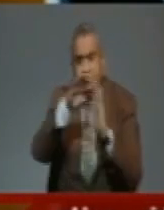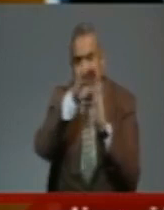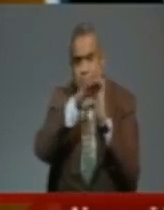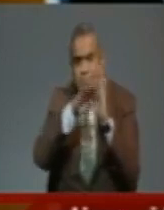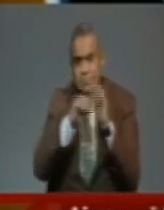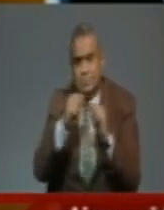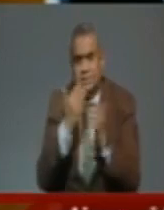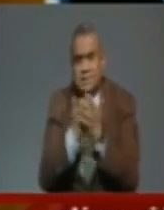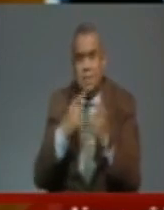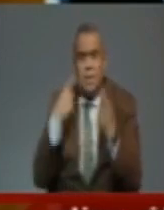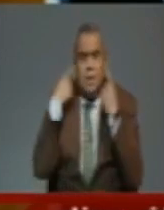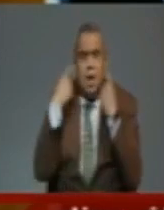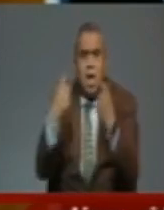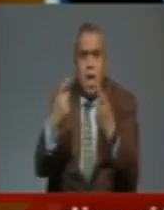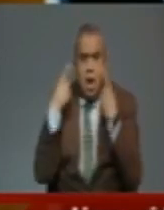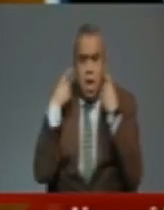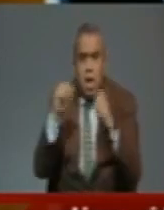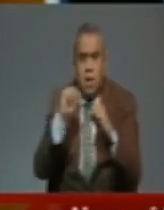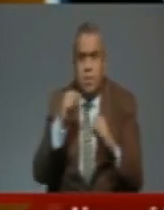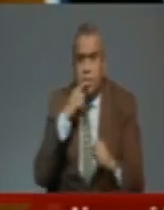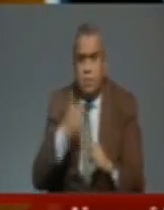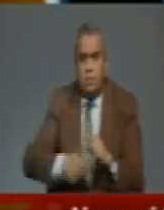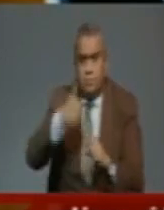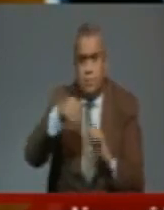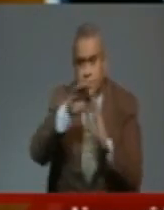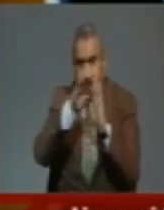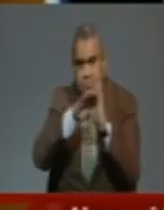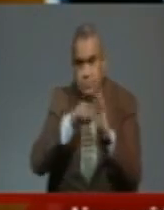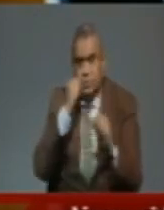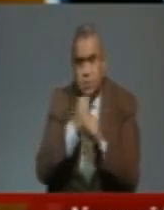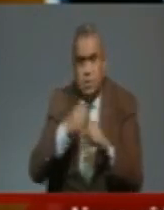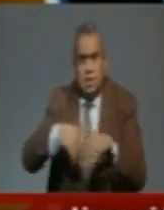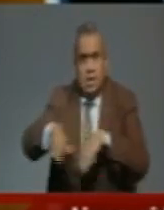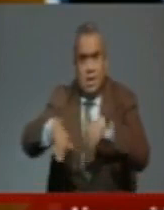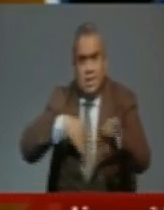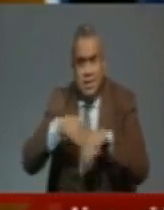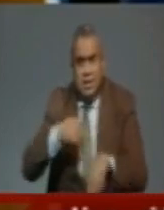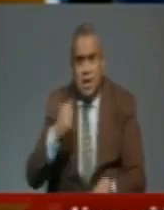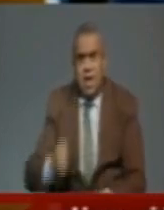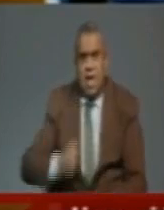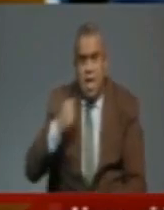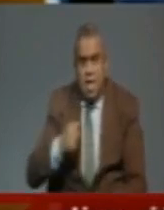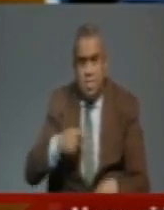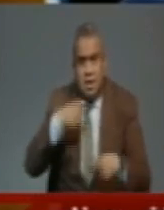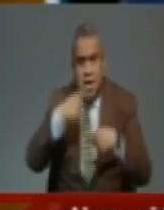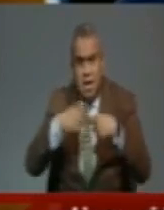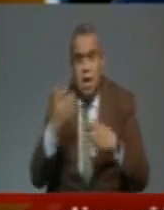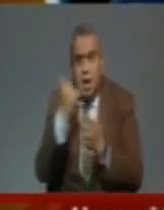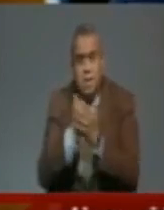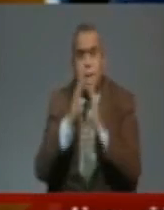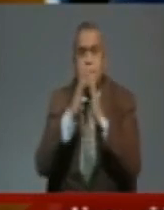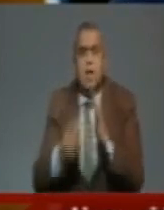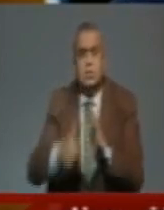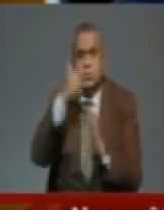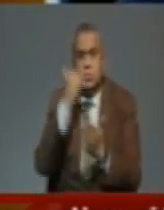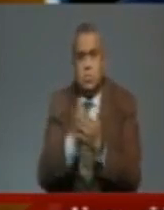والجرارات، ولكن كل ما هو بنيه اساسيه ومحطات وسكه وفلنكات كلها بتتنفذ باموال مصريه، لدرجه ان هم